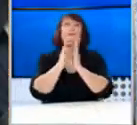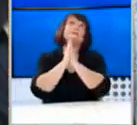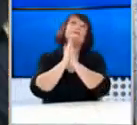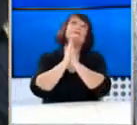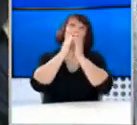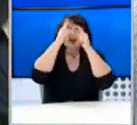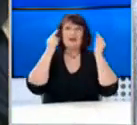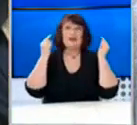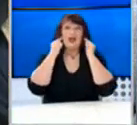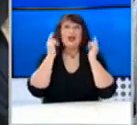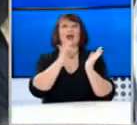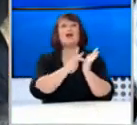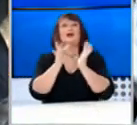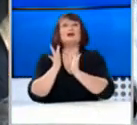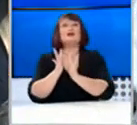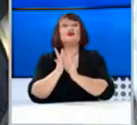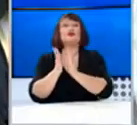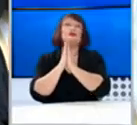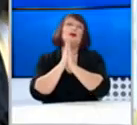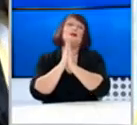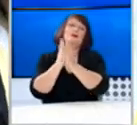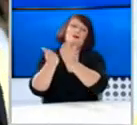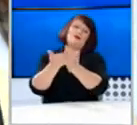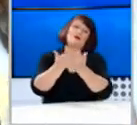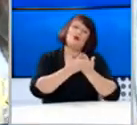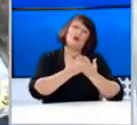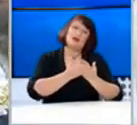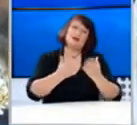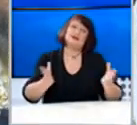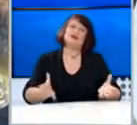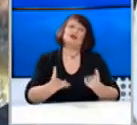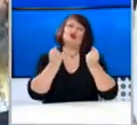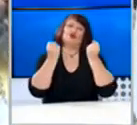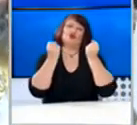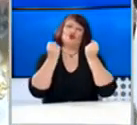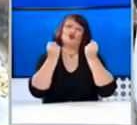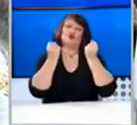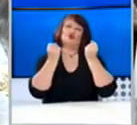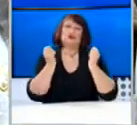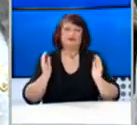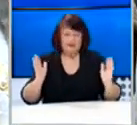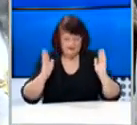Θεός, ελέησον και σώσον ημάς.